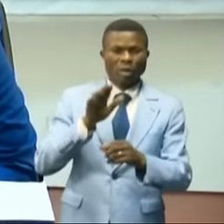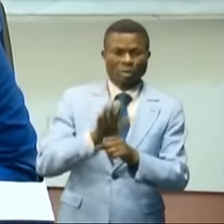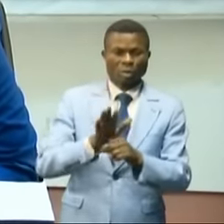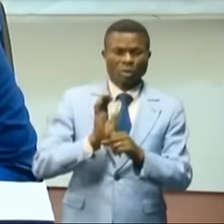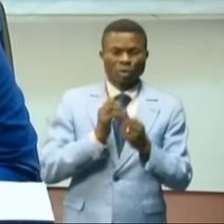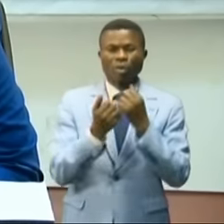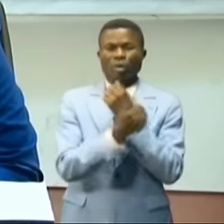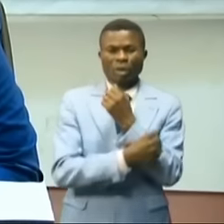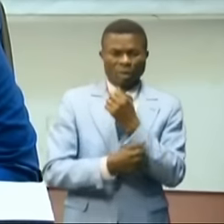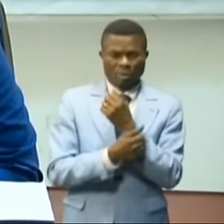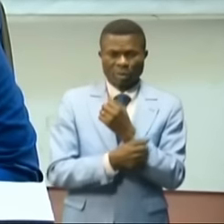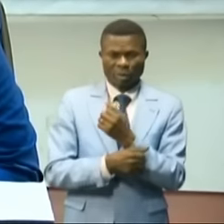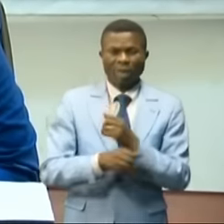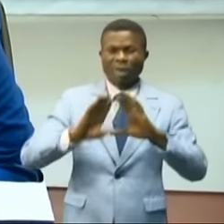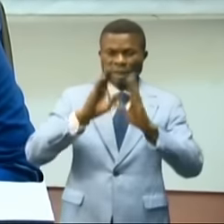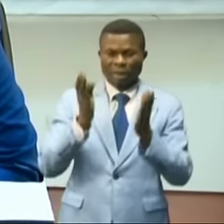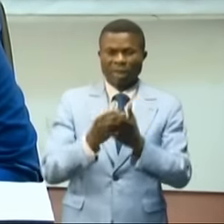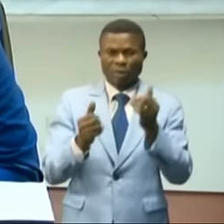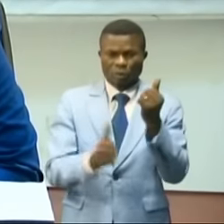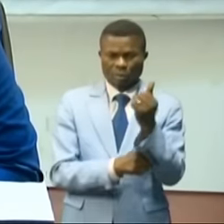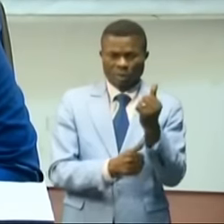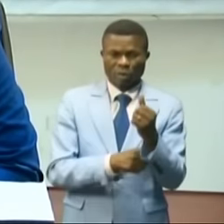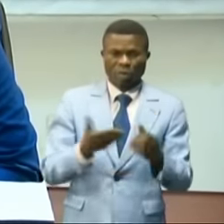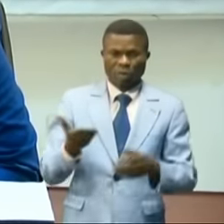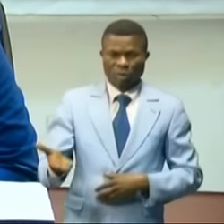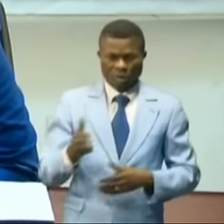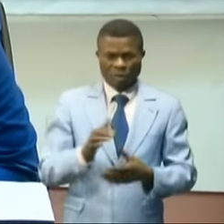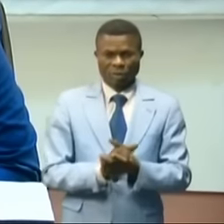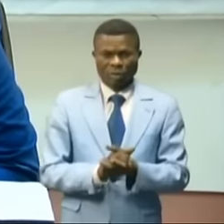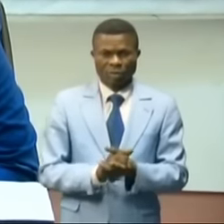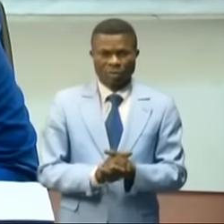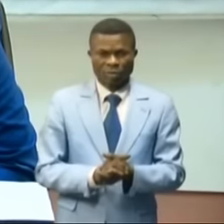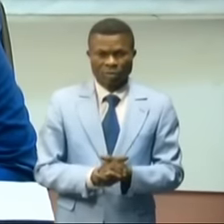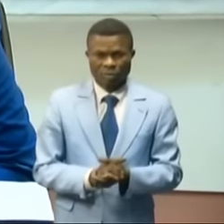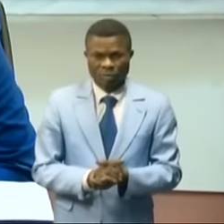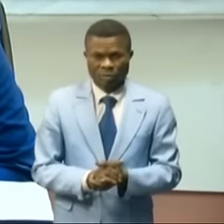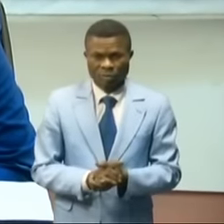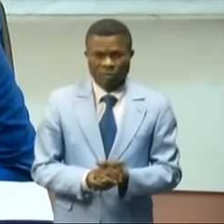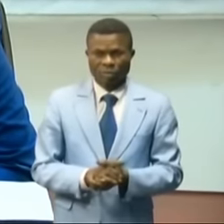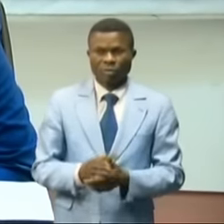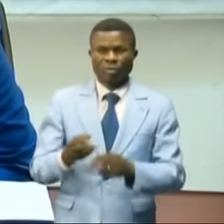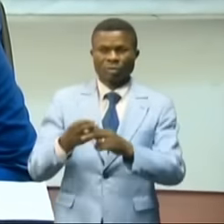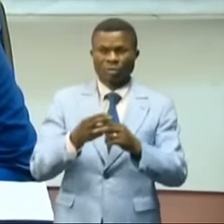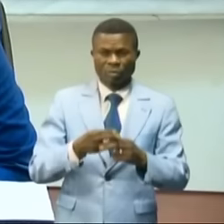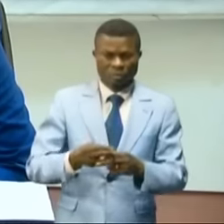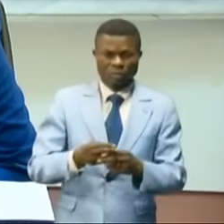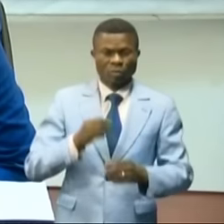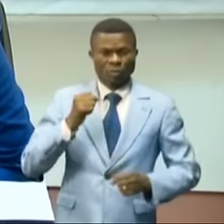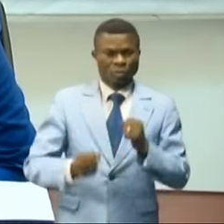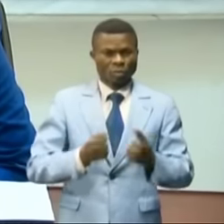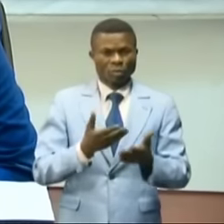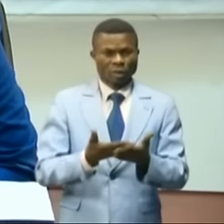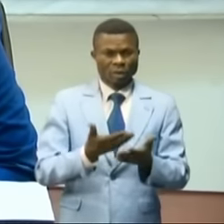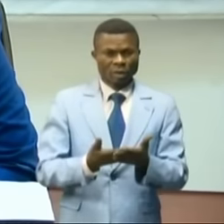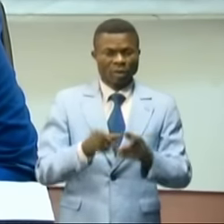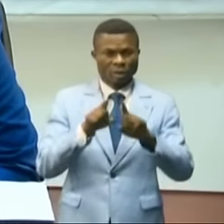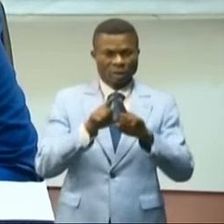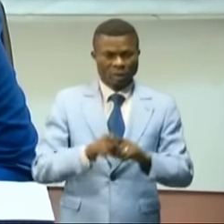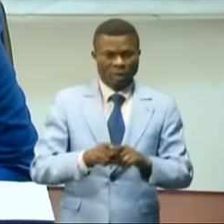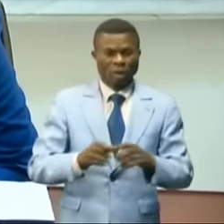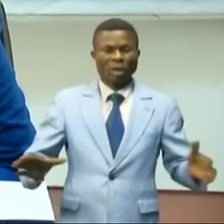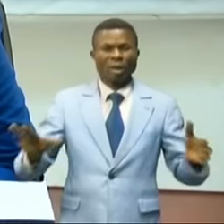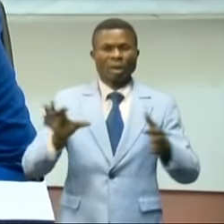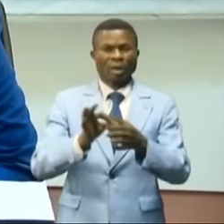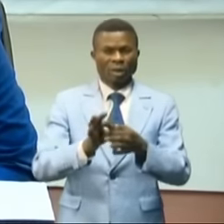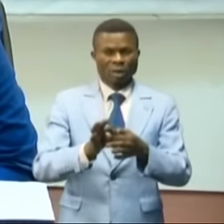contenu. Le but étant d'en assurer la publicité et la promotion